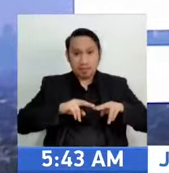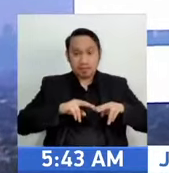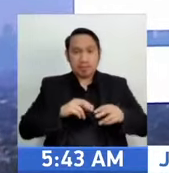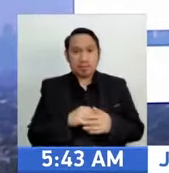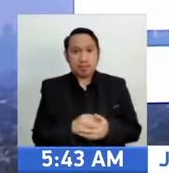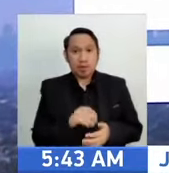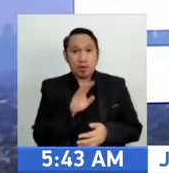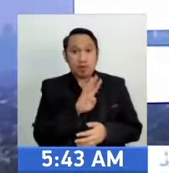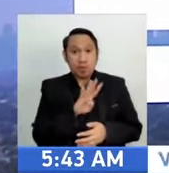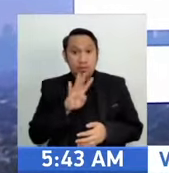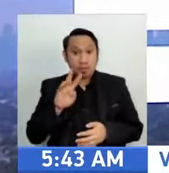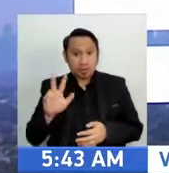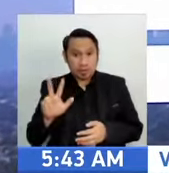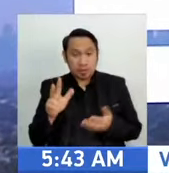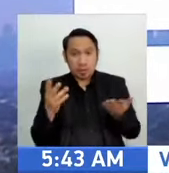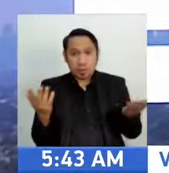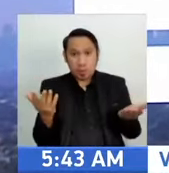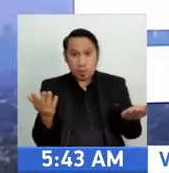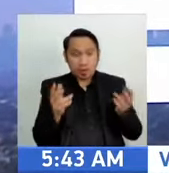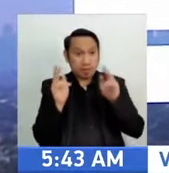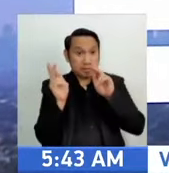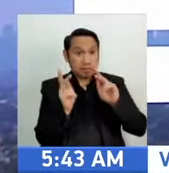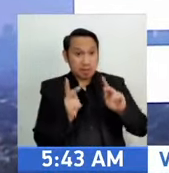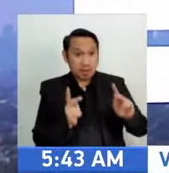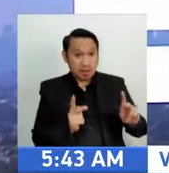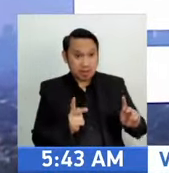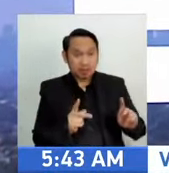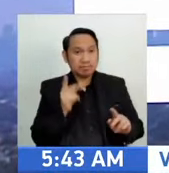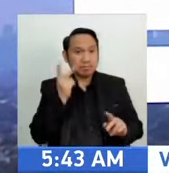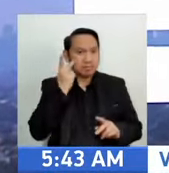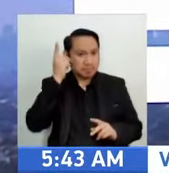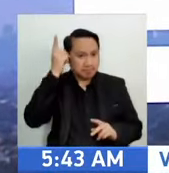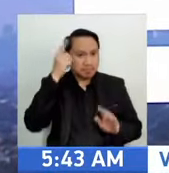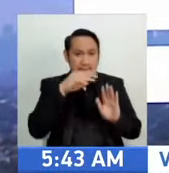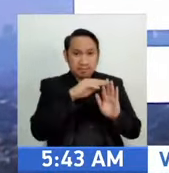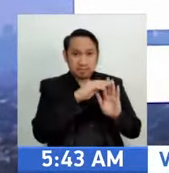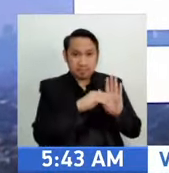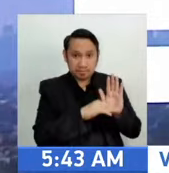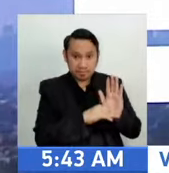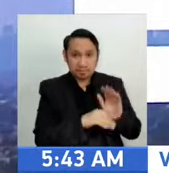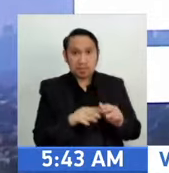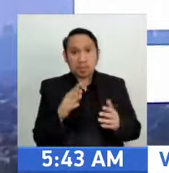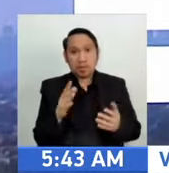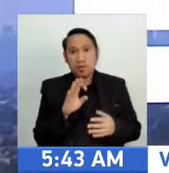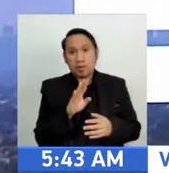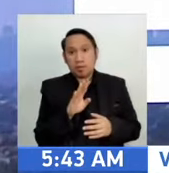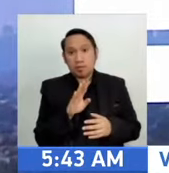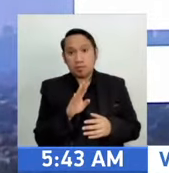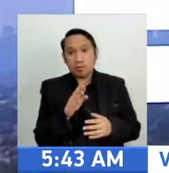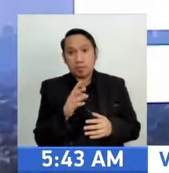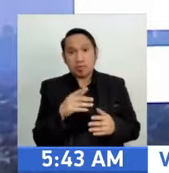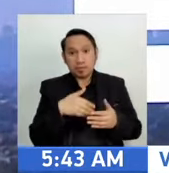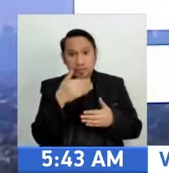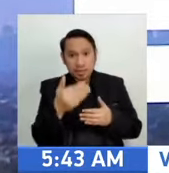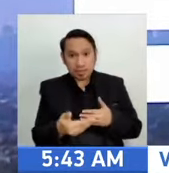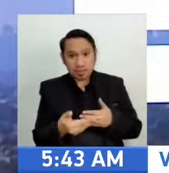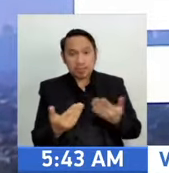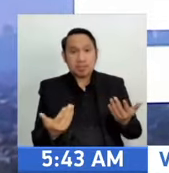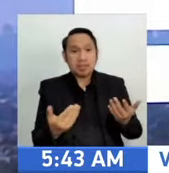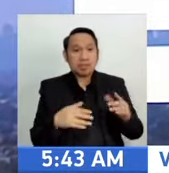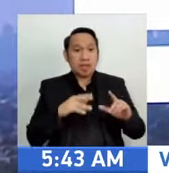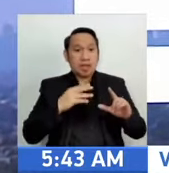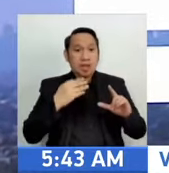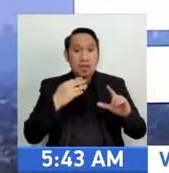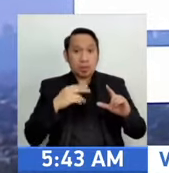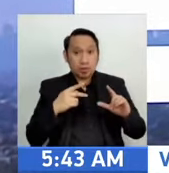naman po sa Puerto City, Puerto Princesa, Palawan. 43 din sa Aborlan, Palawan. 42 naman sa Bacnotan, La Union, Tugigaraw,